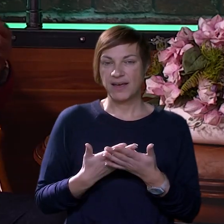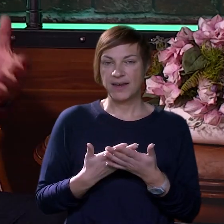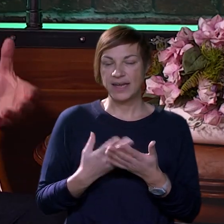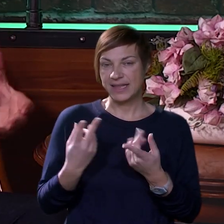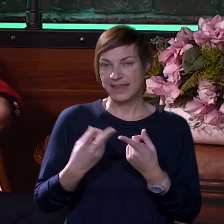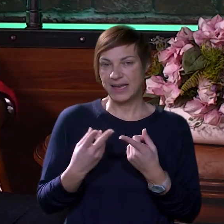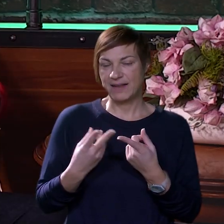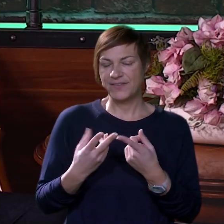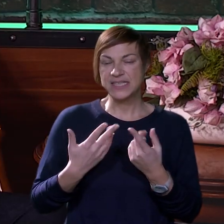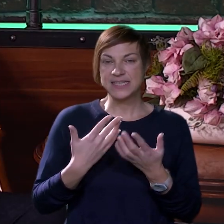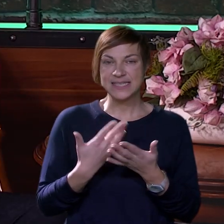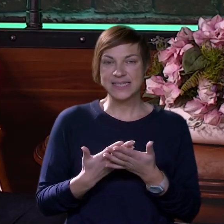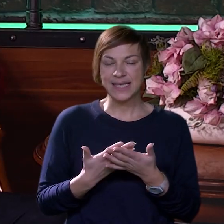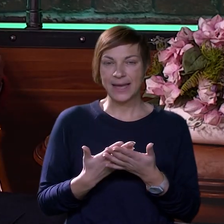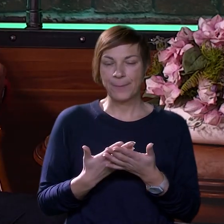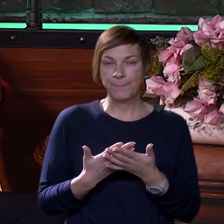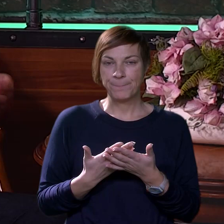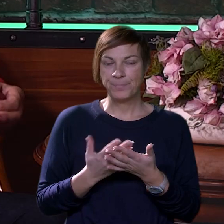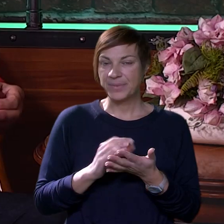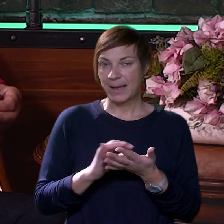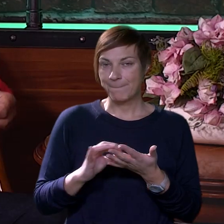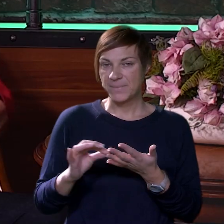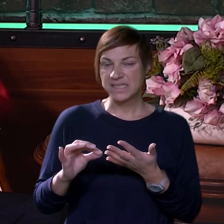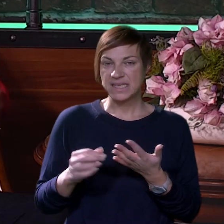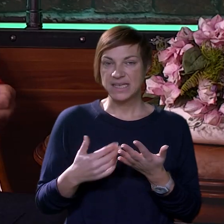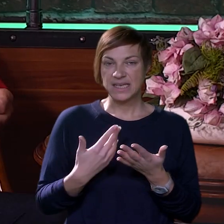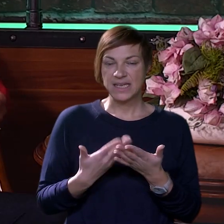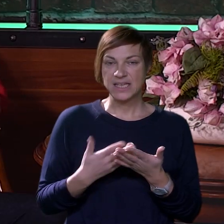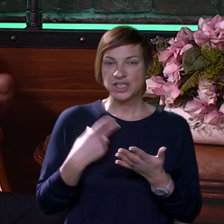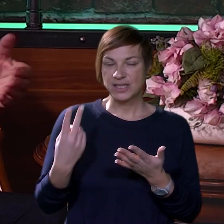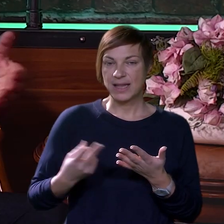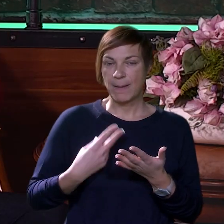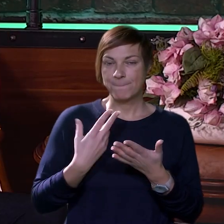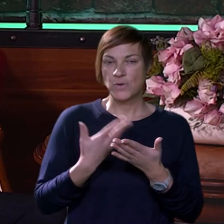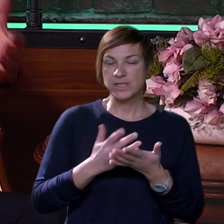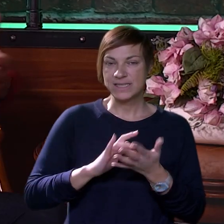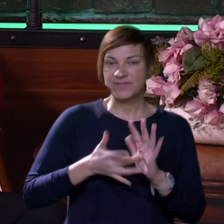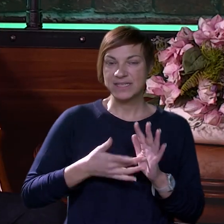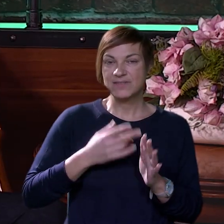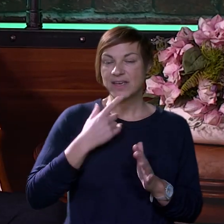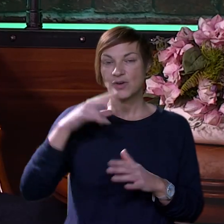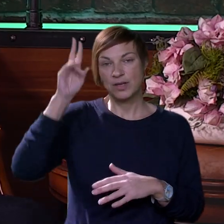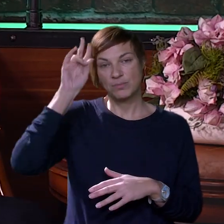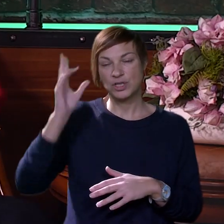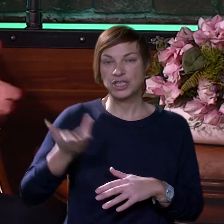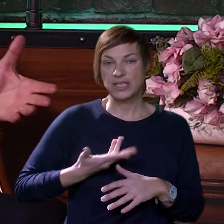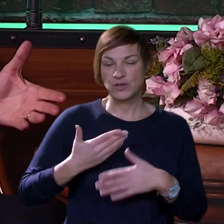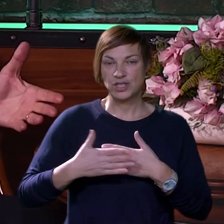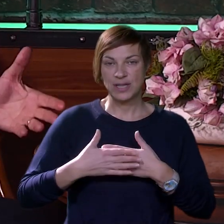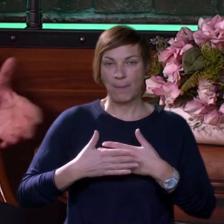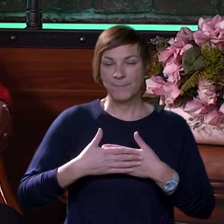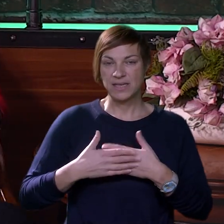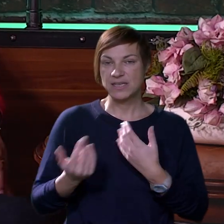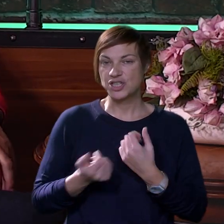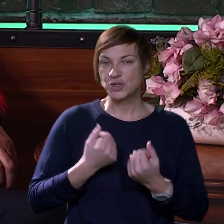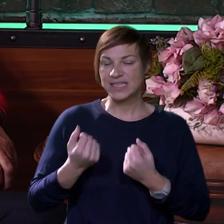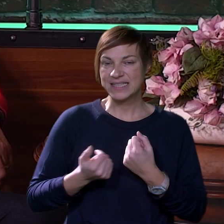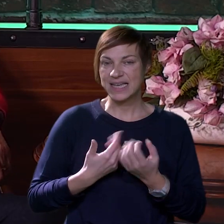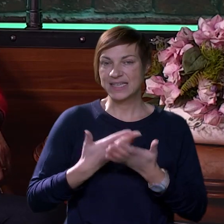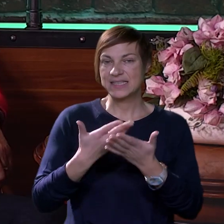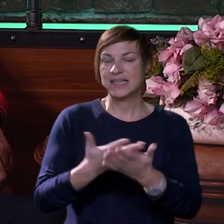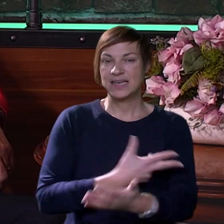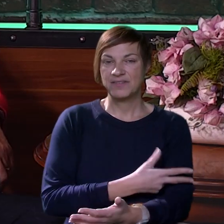ili televizijske ili pisane riječi, tako da se evo pozivam sve koje god možete, dođite, pridružite se toj